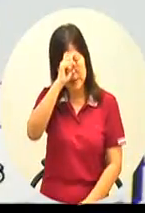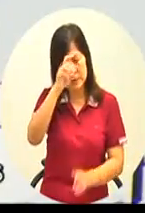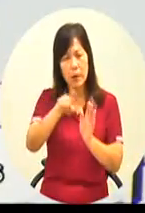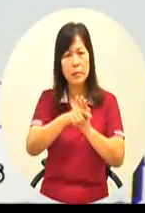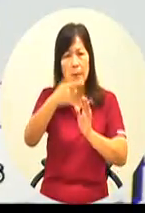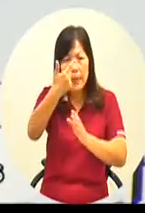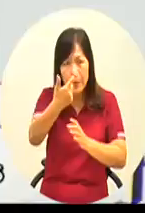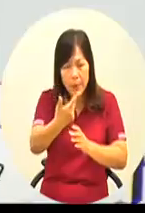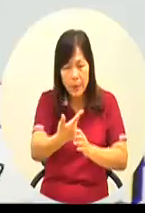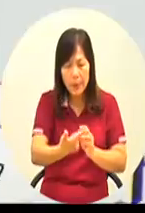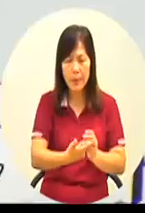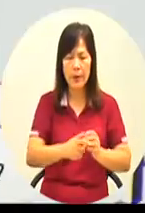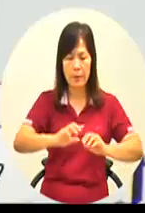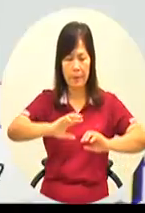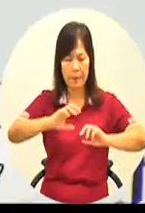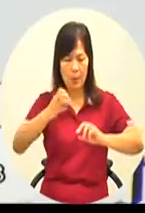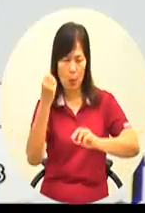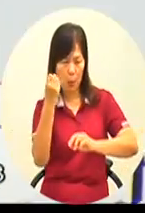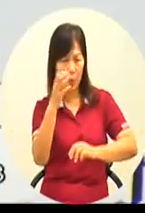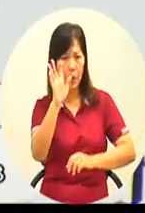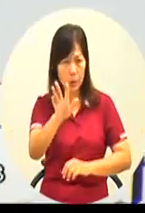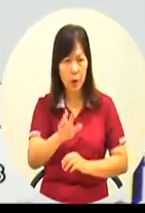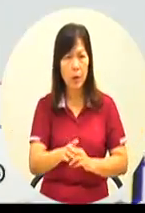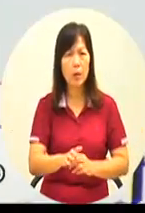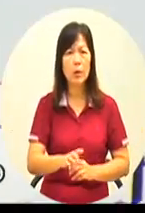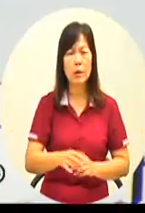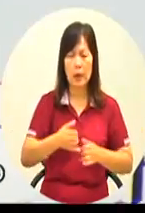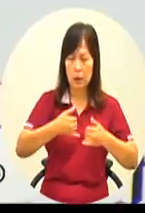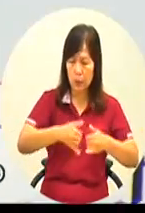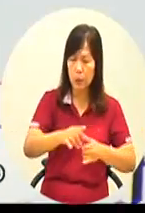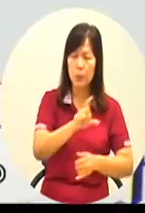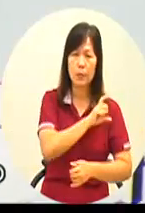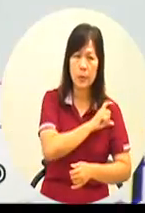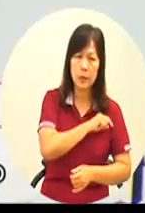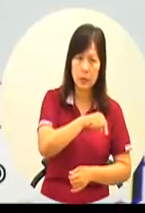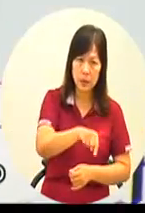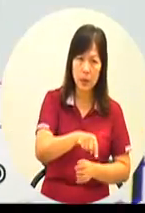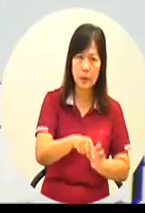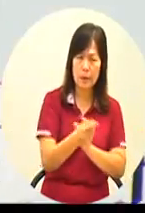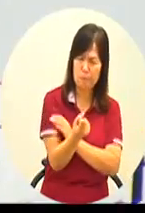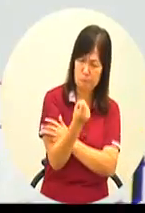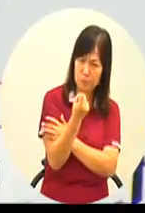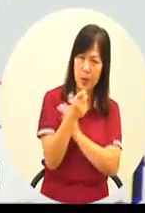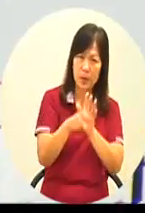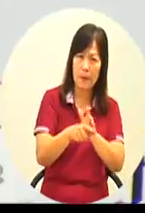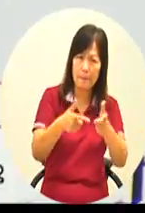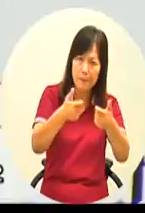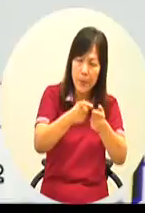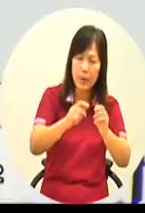慢的走进现代化。那其实有些路名的部分，尽量好配合